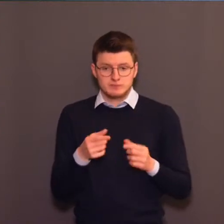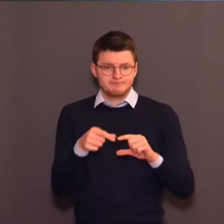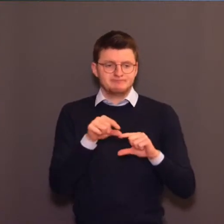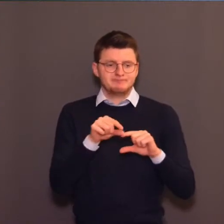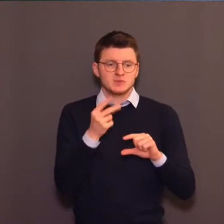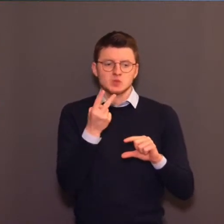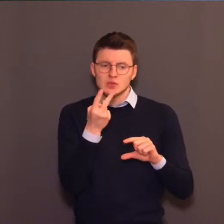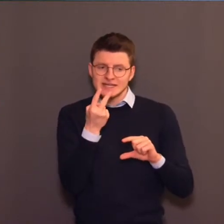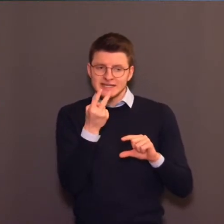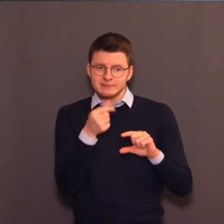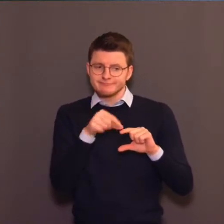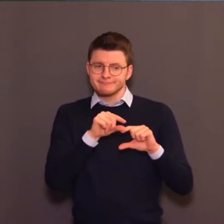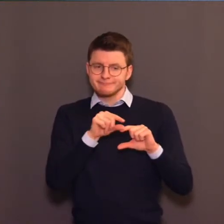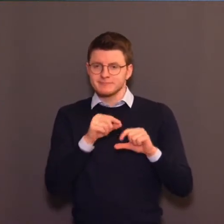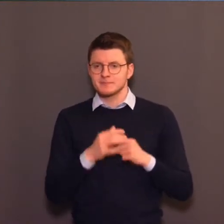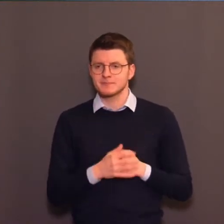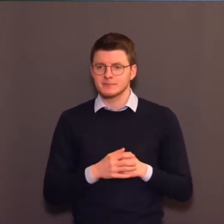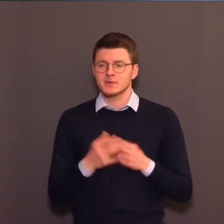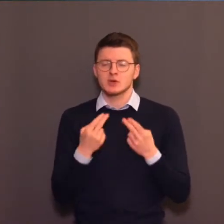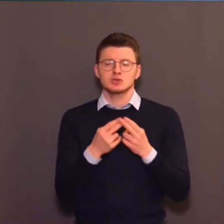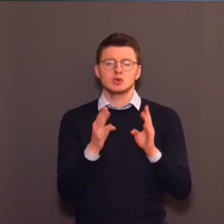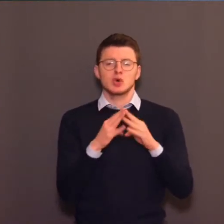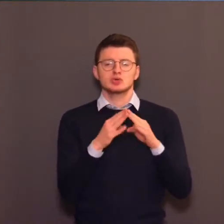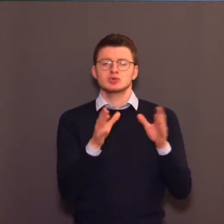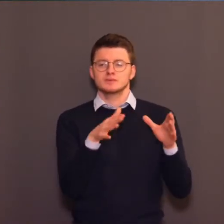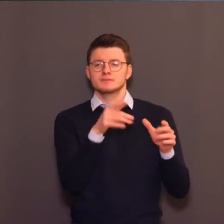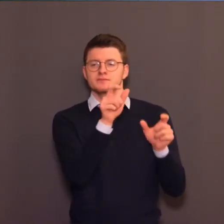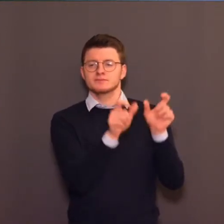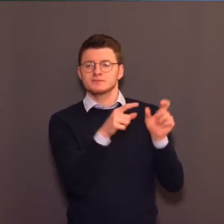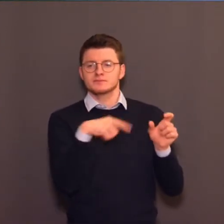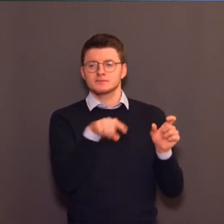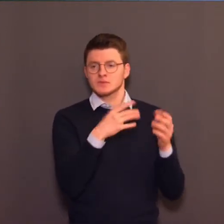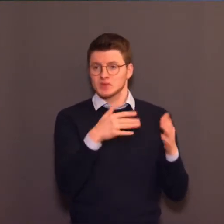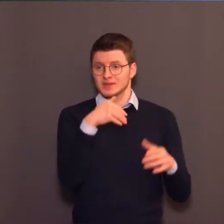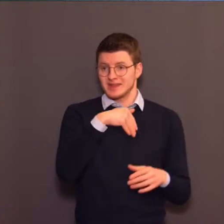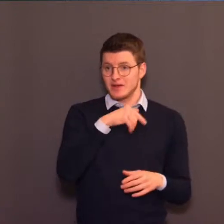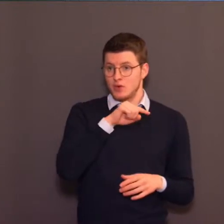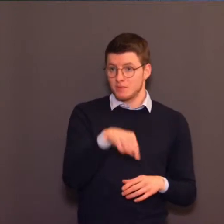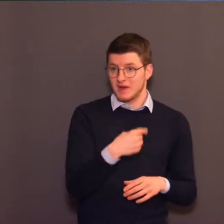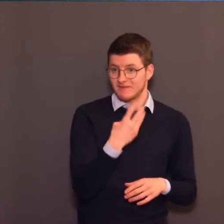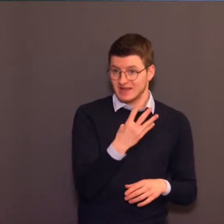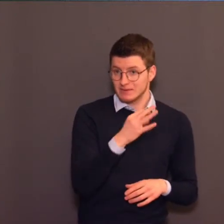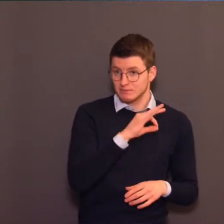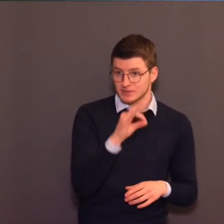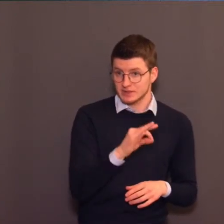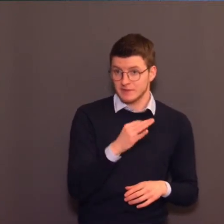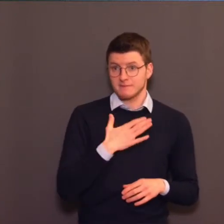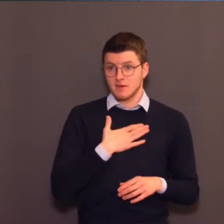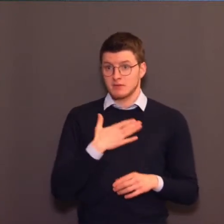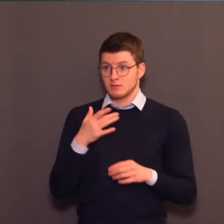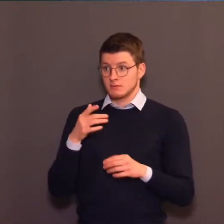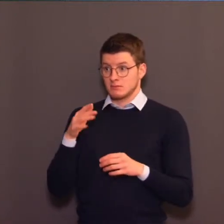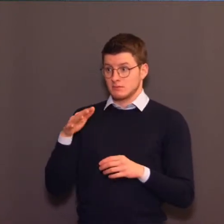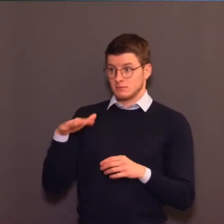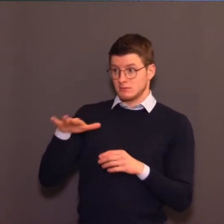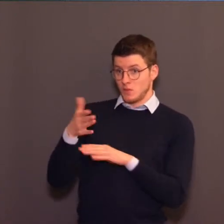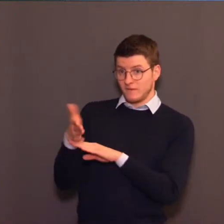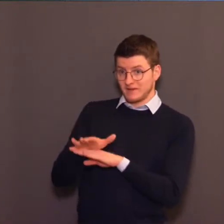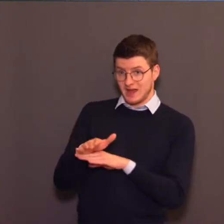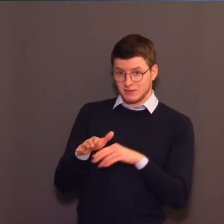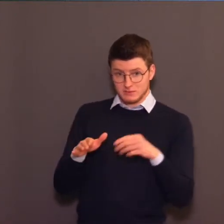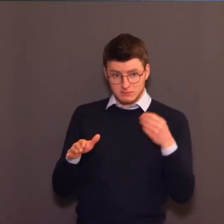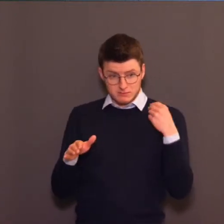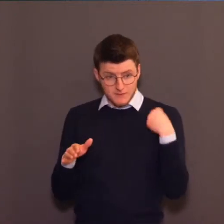Woonzorgcentrumbewoners vertegenwoordigen momenteel slechts 9,4% meer van de totale overlijdens.